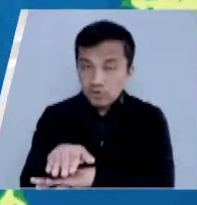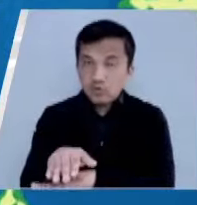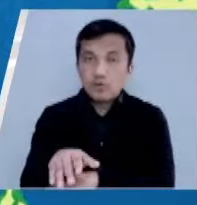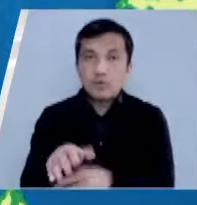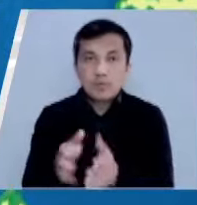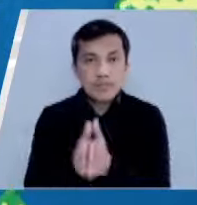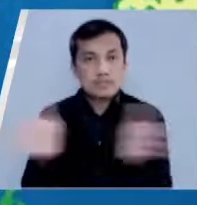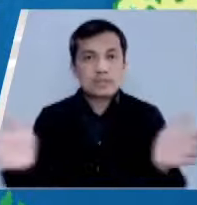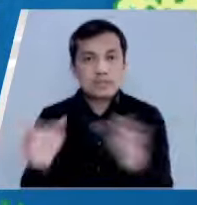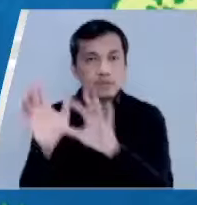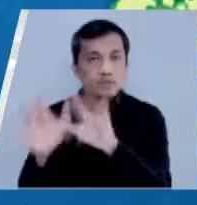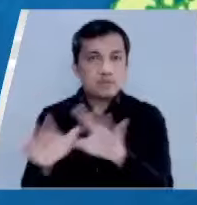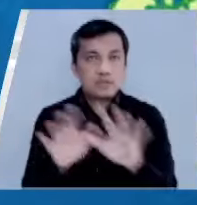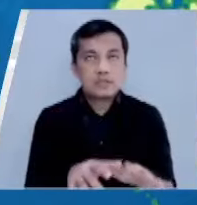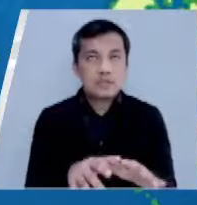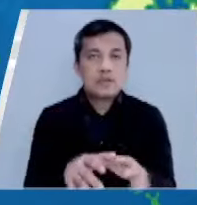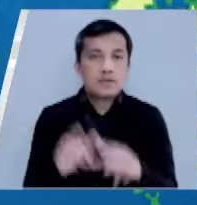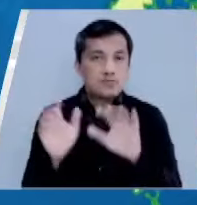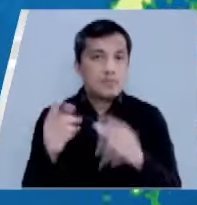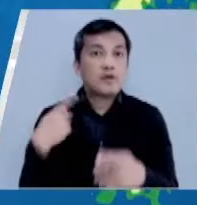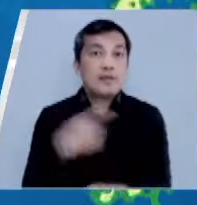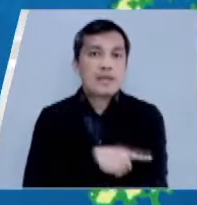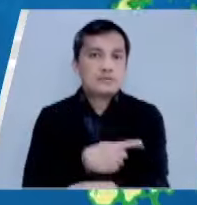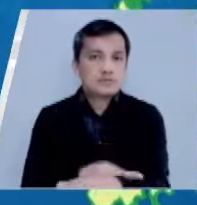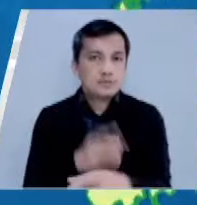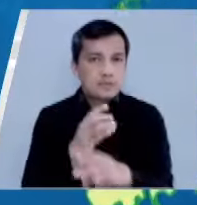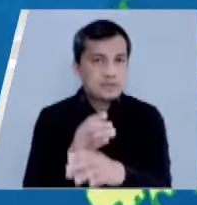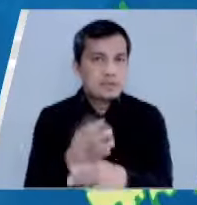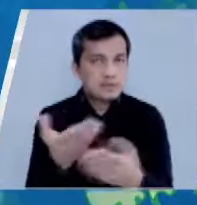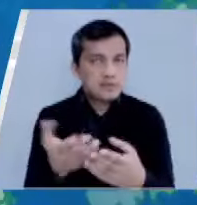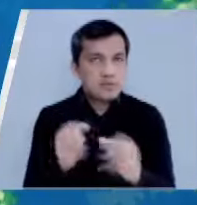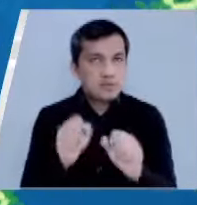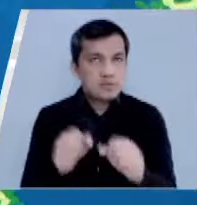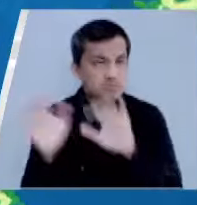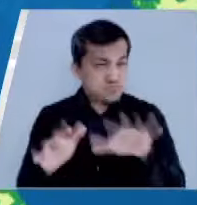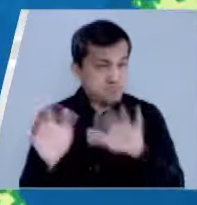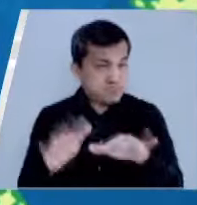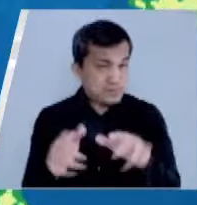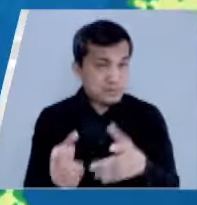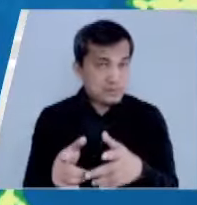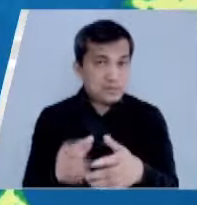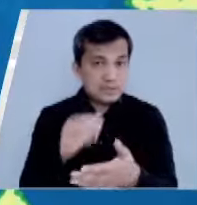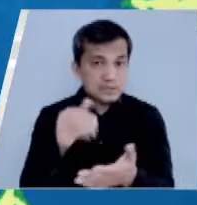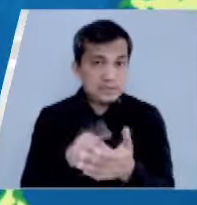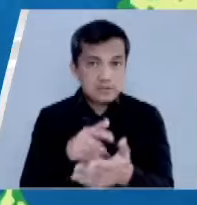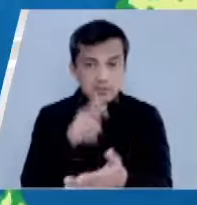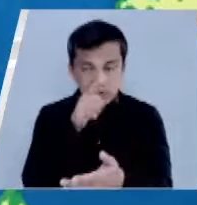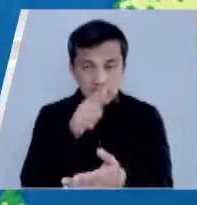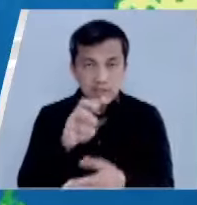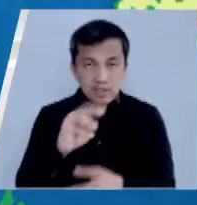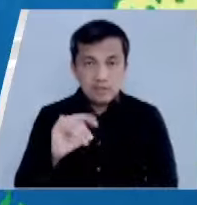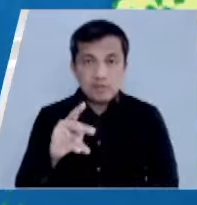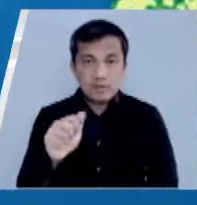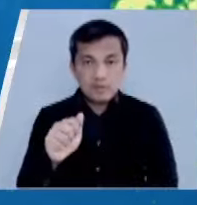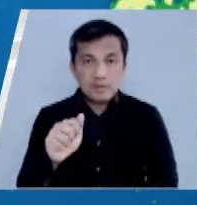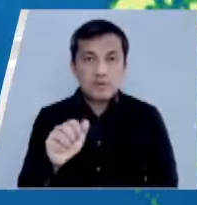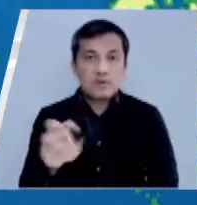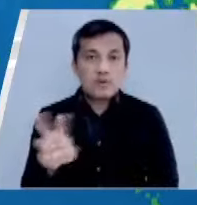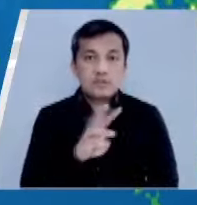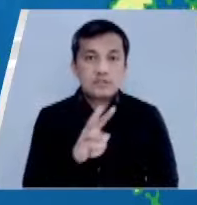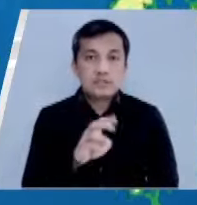may malalakas na buhos kaya doble ingat. Posible ang heavy to intense rains lalo sa Central Luzon, Mimaropa, Western at Eastern Visayas